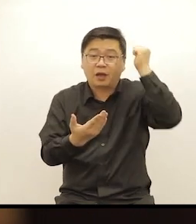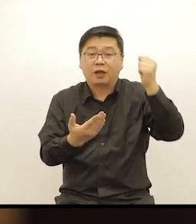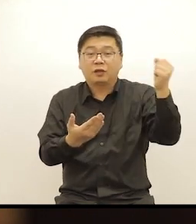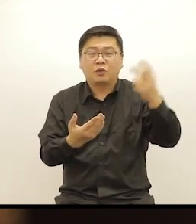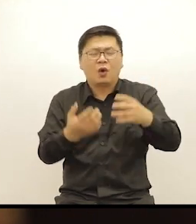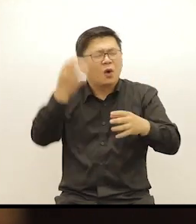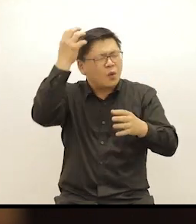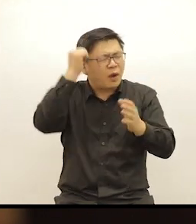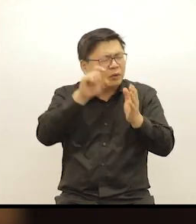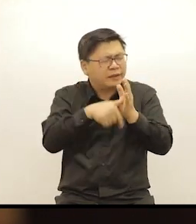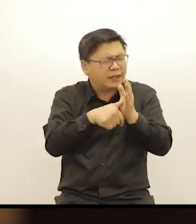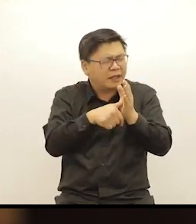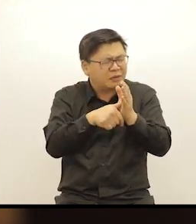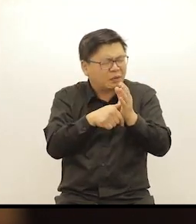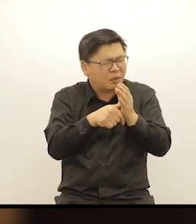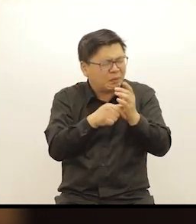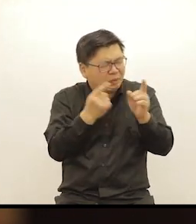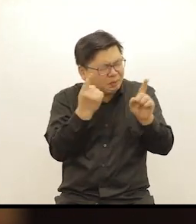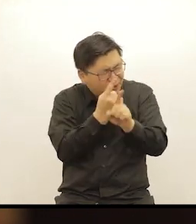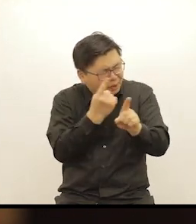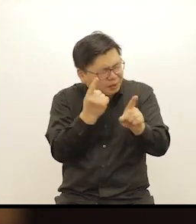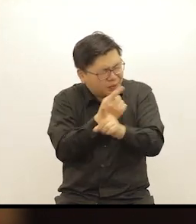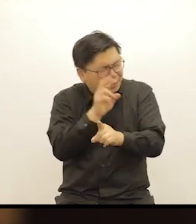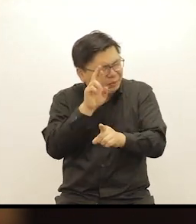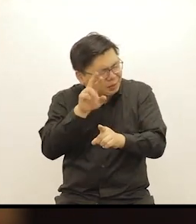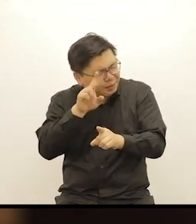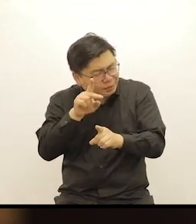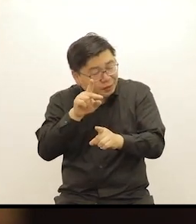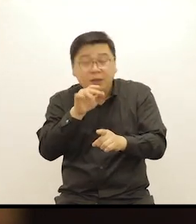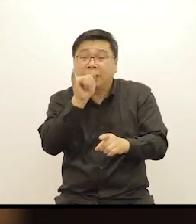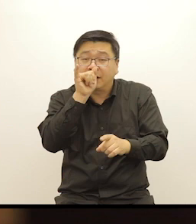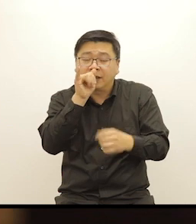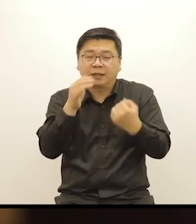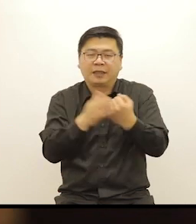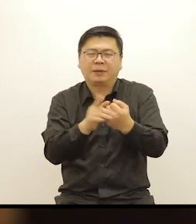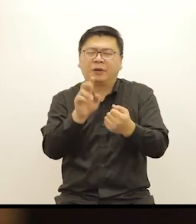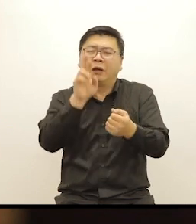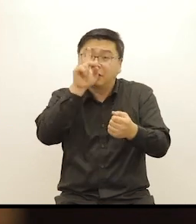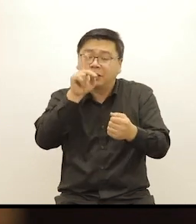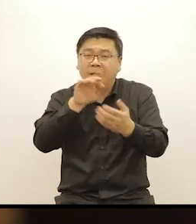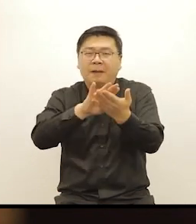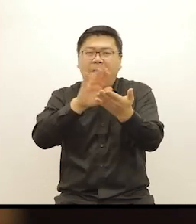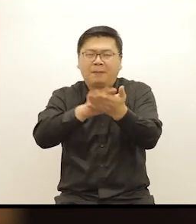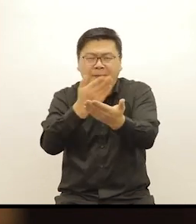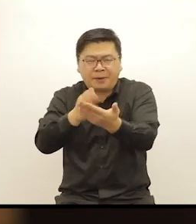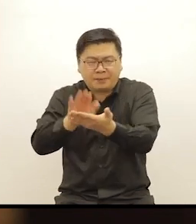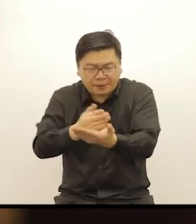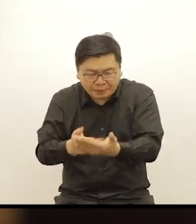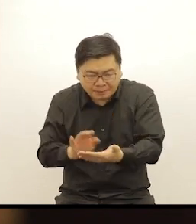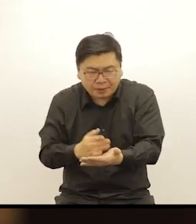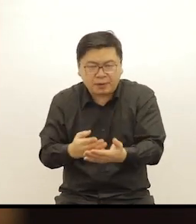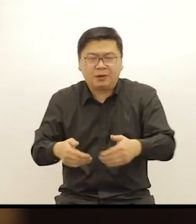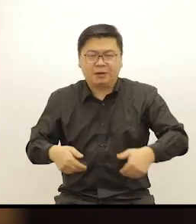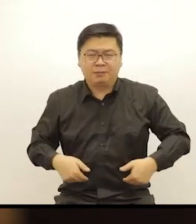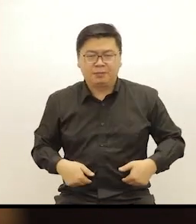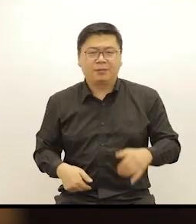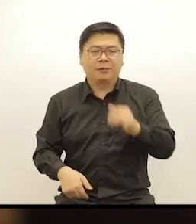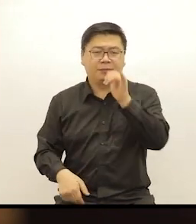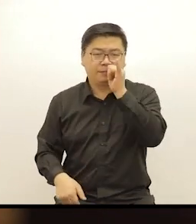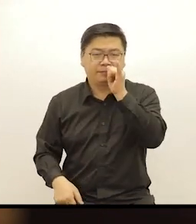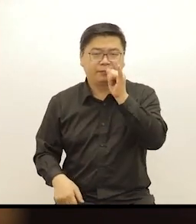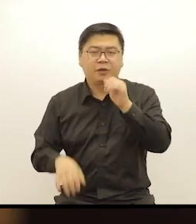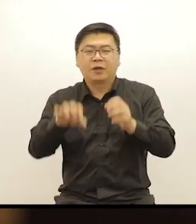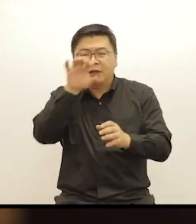왜곡이 돼요. 그런 것들을 다시 또 수정하고 하는 또 그런 시간들도 또 계속 꾸준히 필요하고요. 네. 그